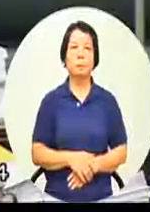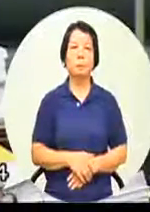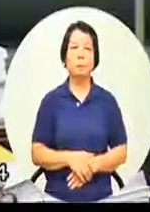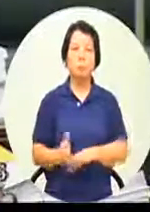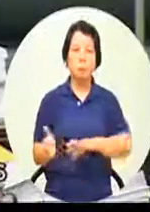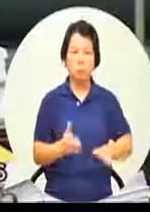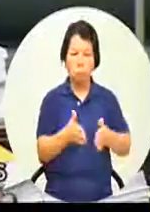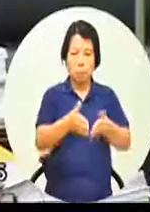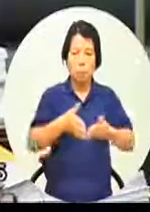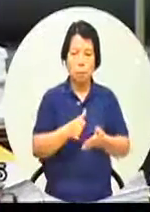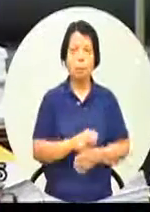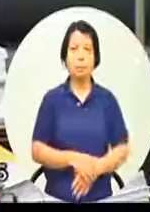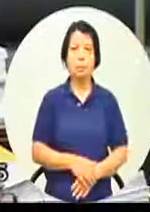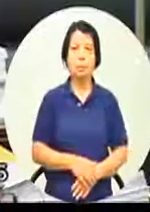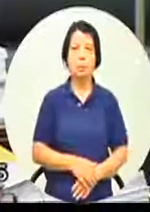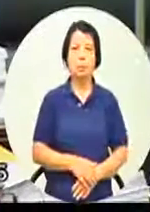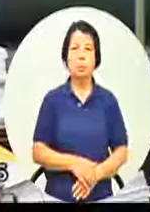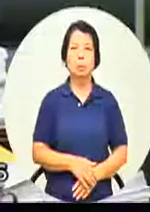要求的是